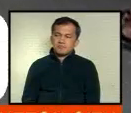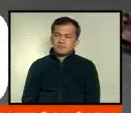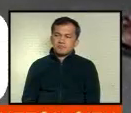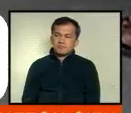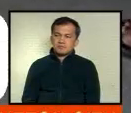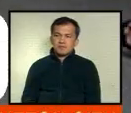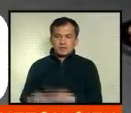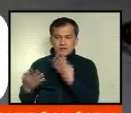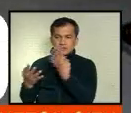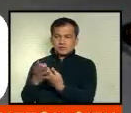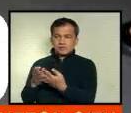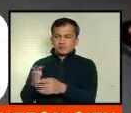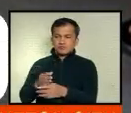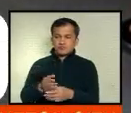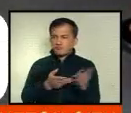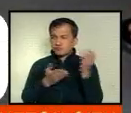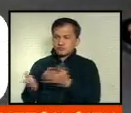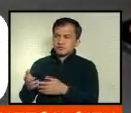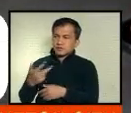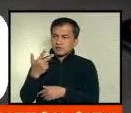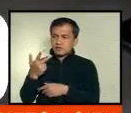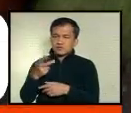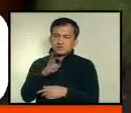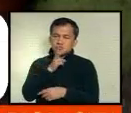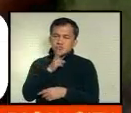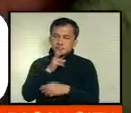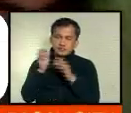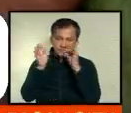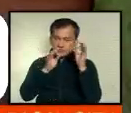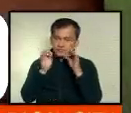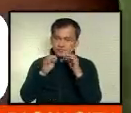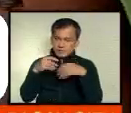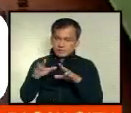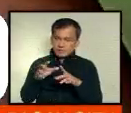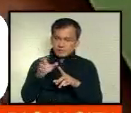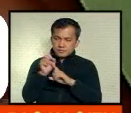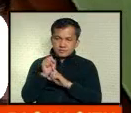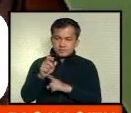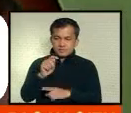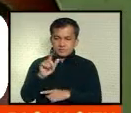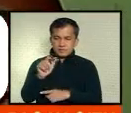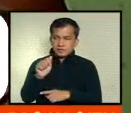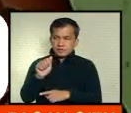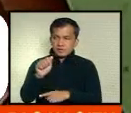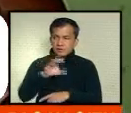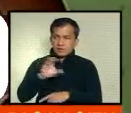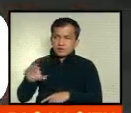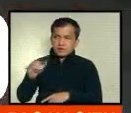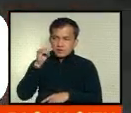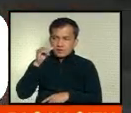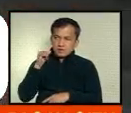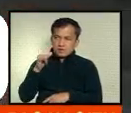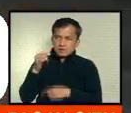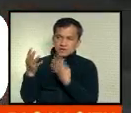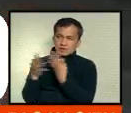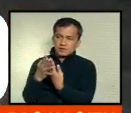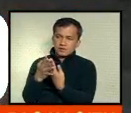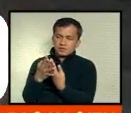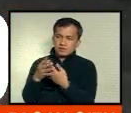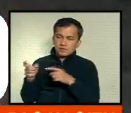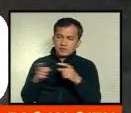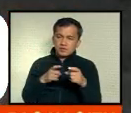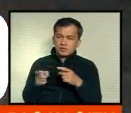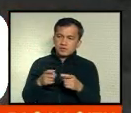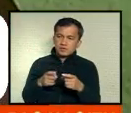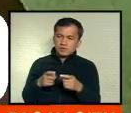Sa kulungan na ang diretso ng tatlong drug suspect na ito matapos maaresto sa Tala, Caloocan kagabi. Kalaboso ang target ng